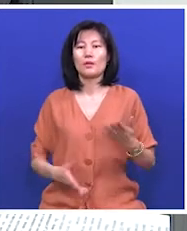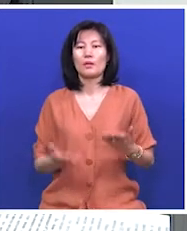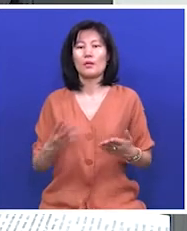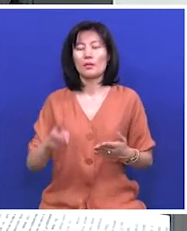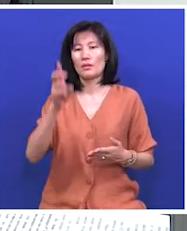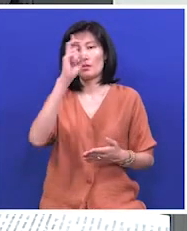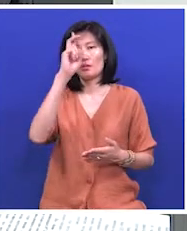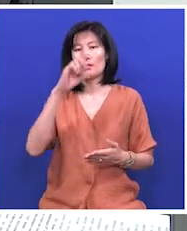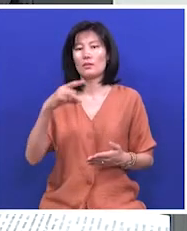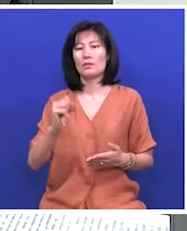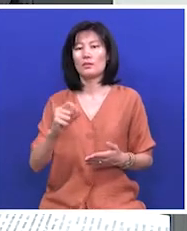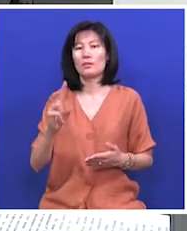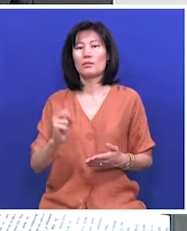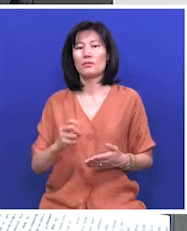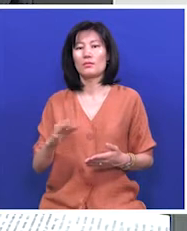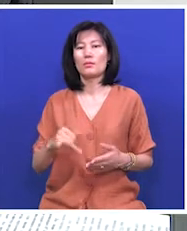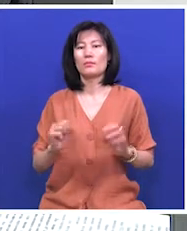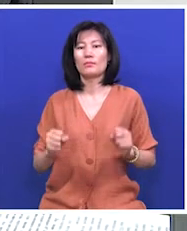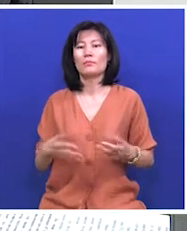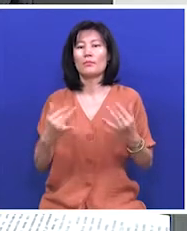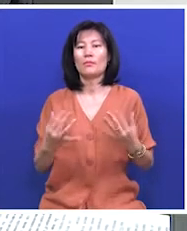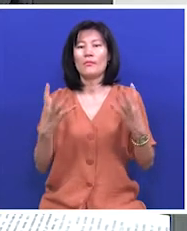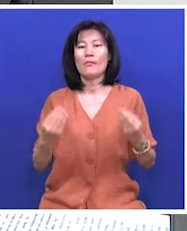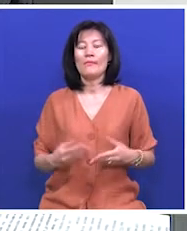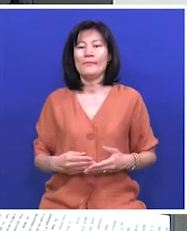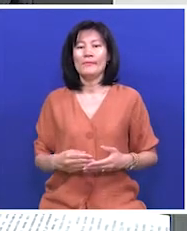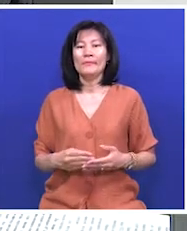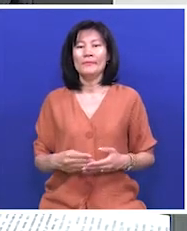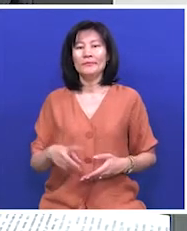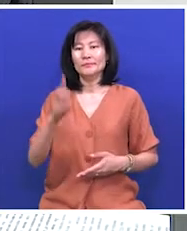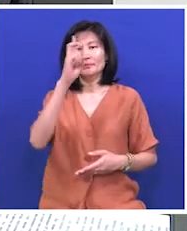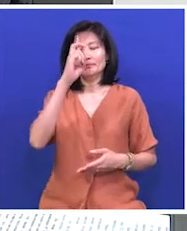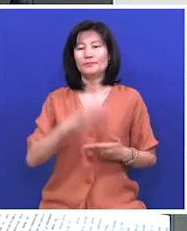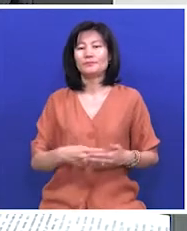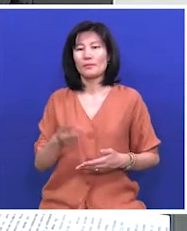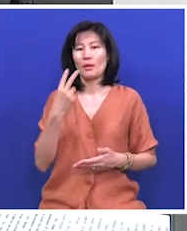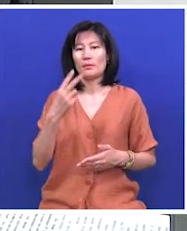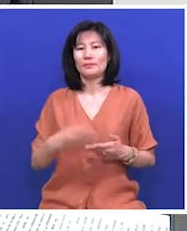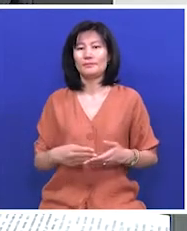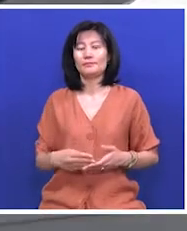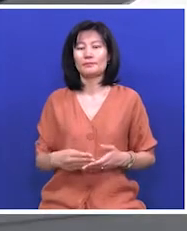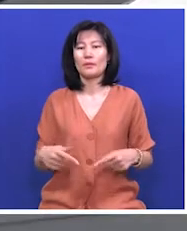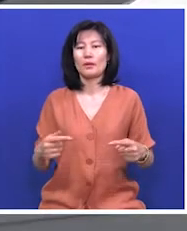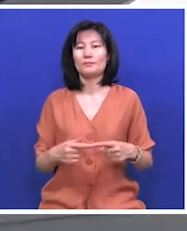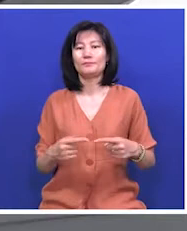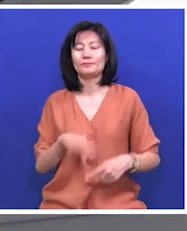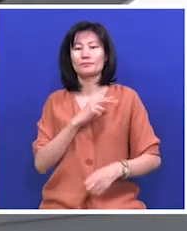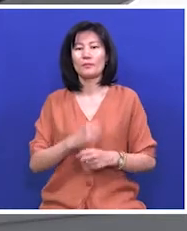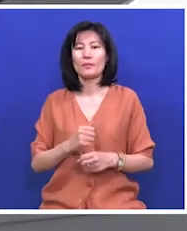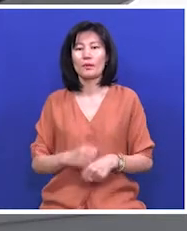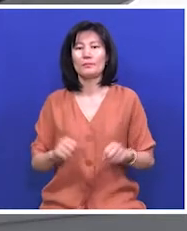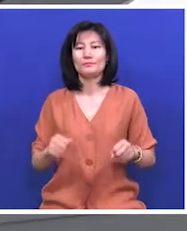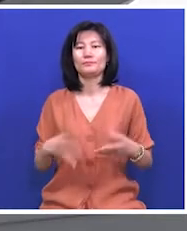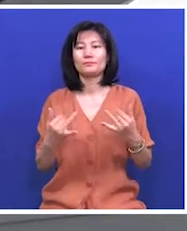шығын көлемін үкіметтік резервке жолданылды. Қазіргі таңда үкіметтен қаралып, тиісті